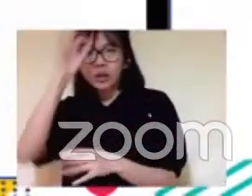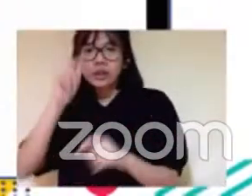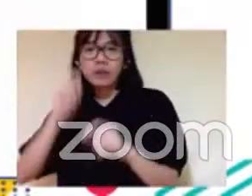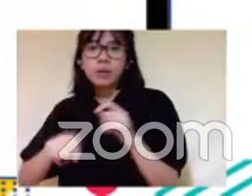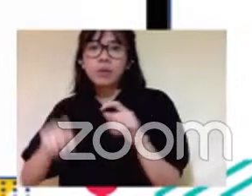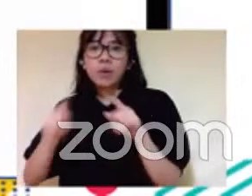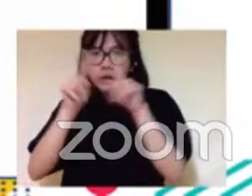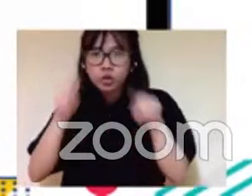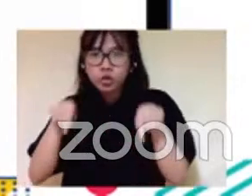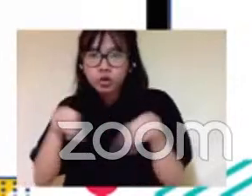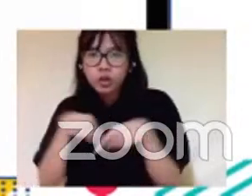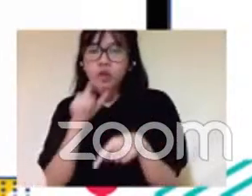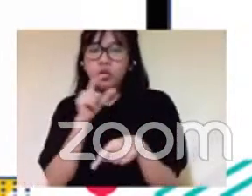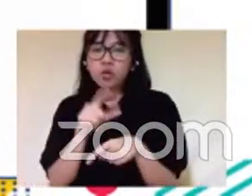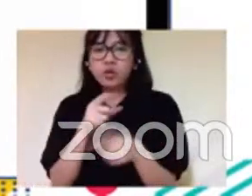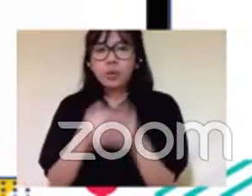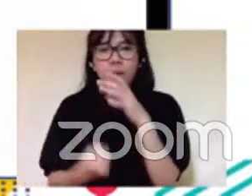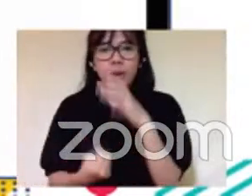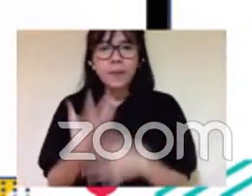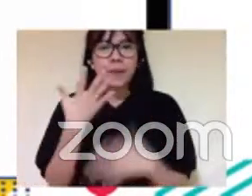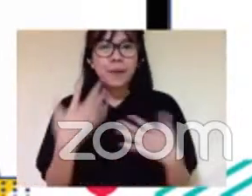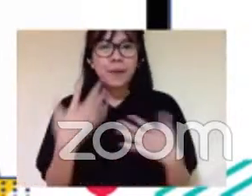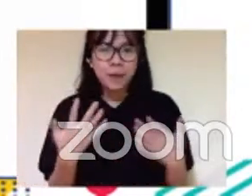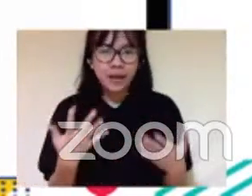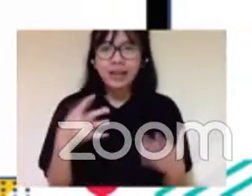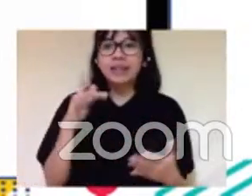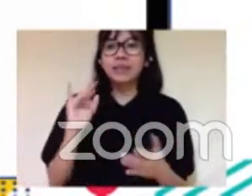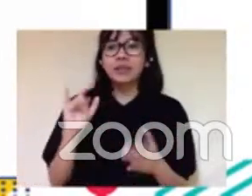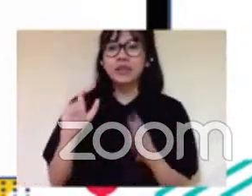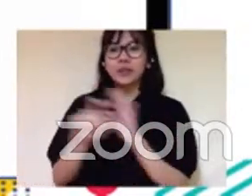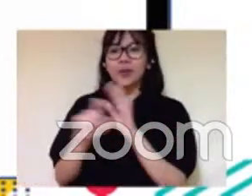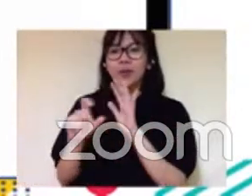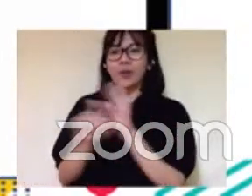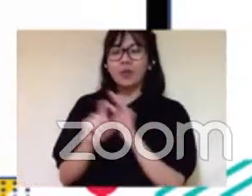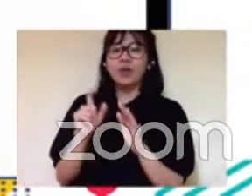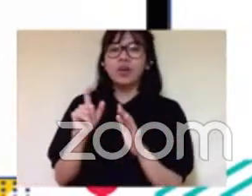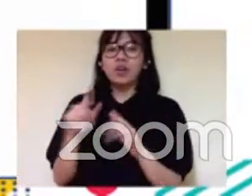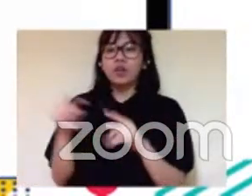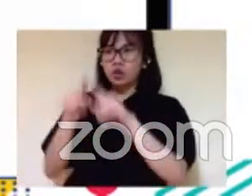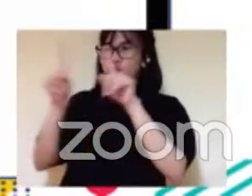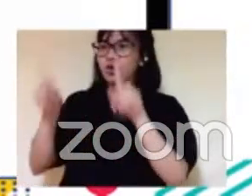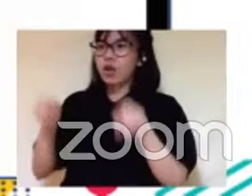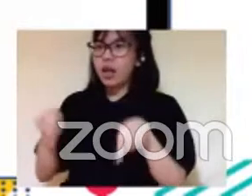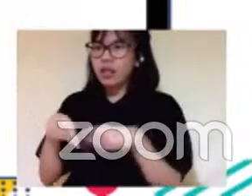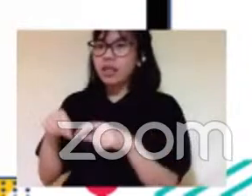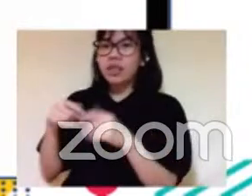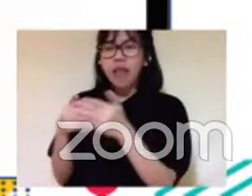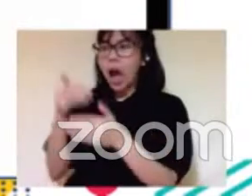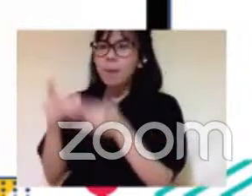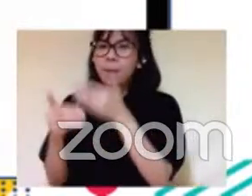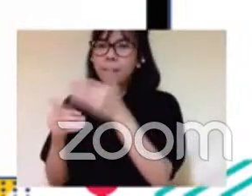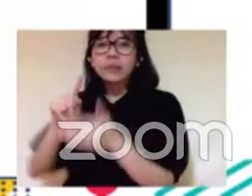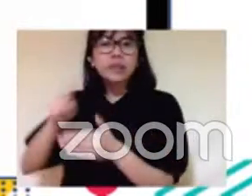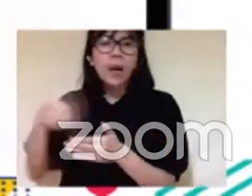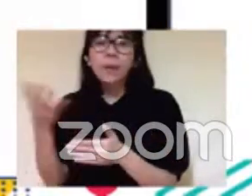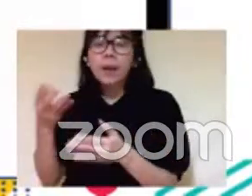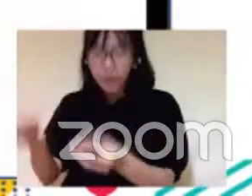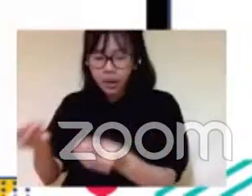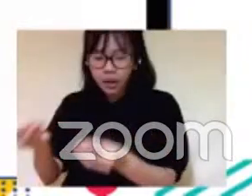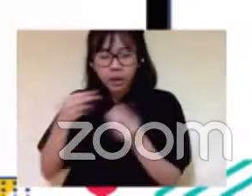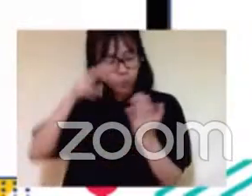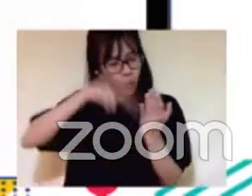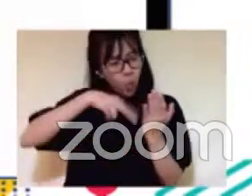perkembangan perkara gitu ya. Jadi nanti biasanya kita akan menerima surat tersebut, sudah sampai di mana, sudah berapa saksi yang diperiksa, atau